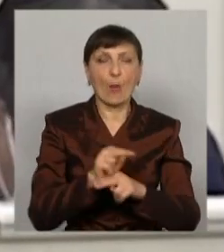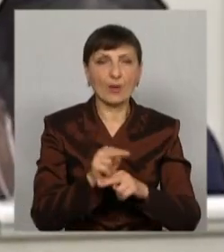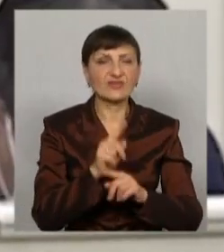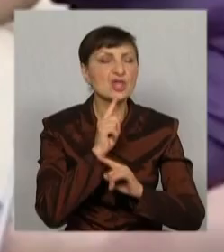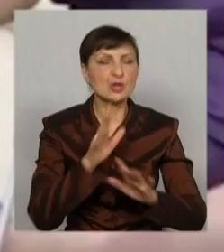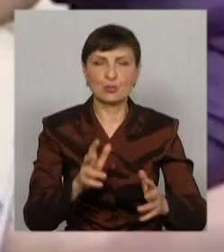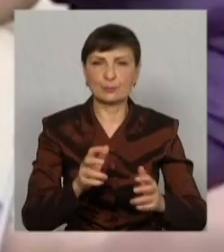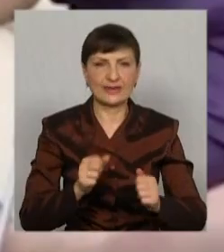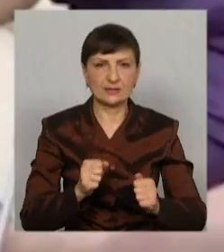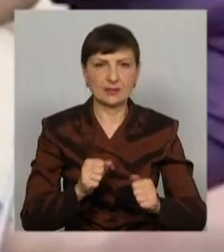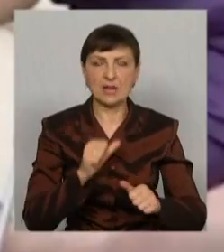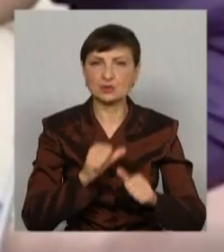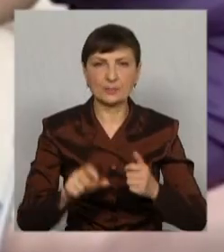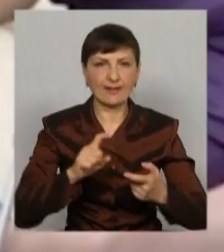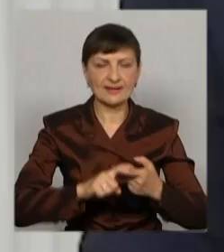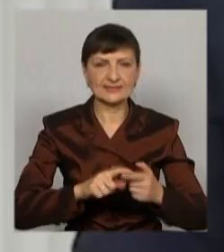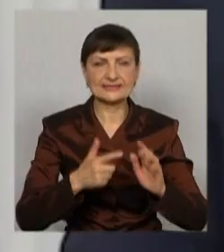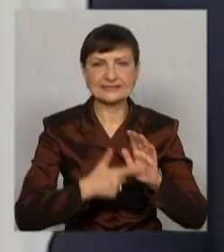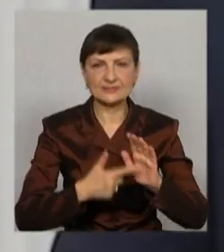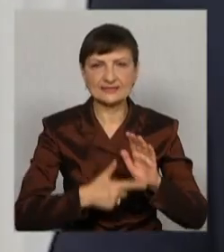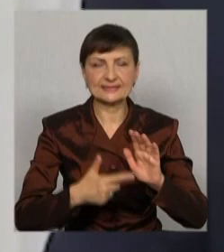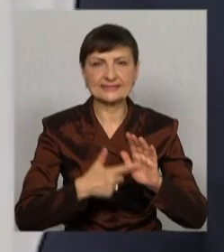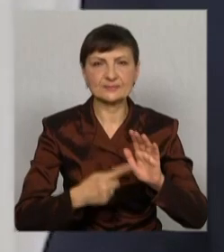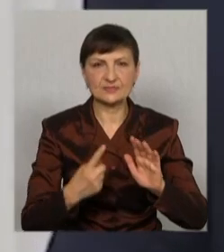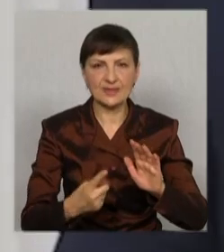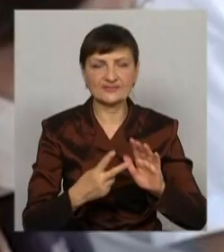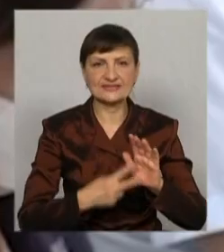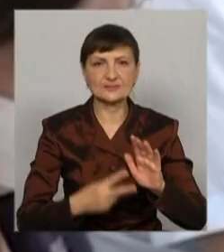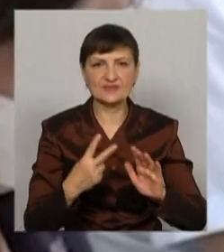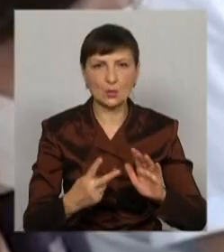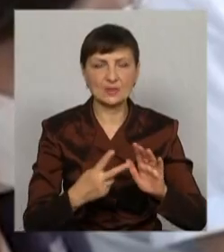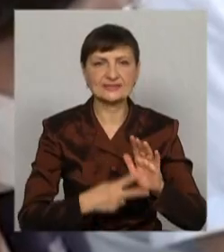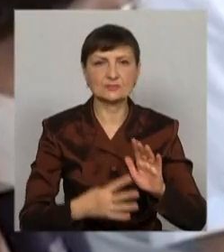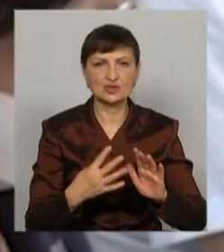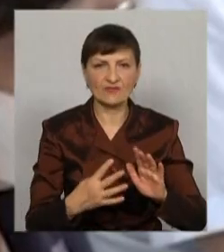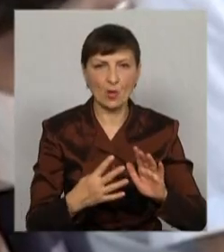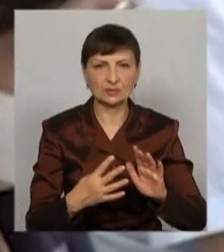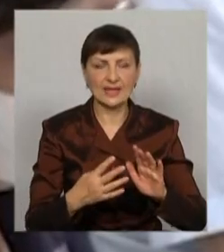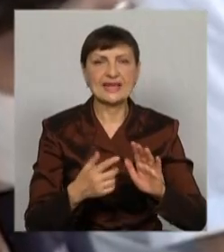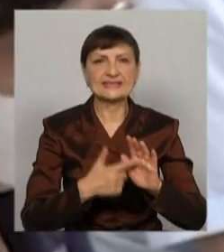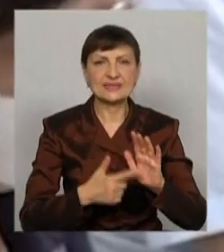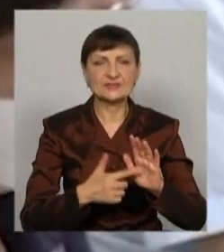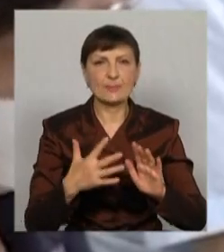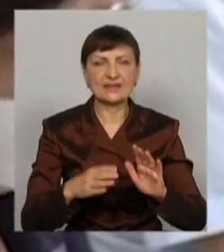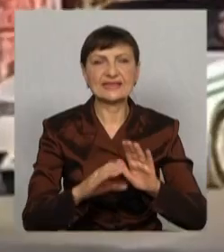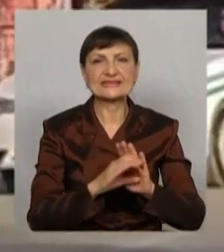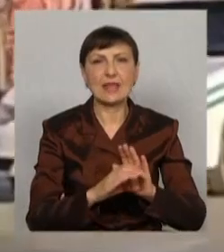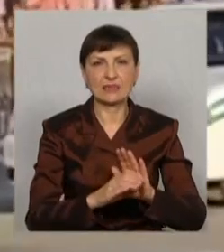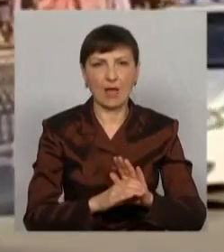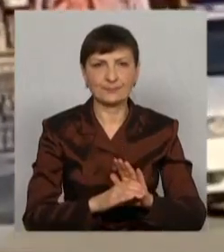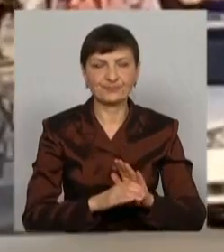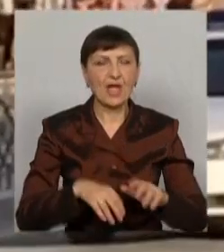будут приняты. Особенно это касается 70-й, 71-й, 72-й, 74-й и 75-й статей.